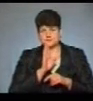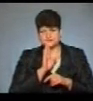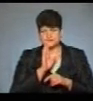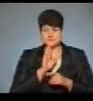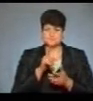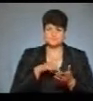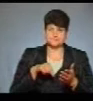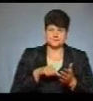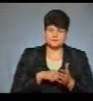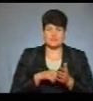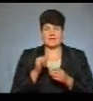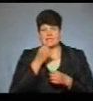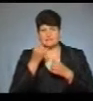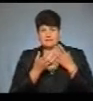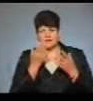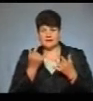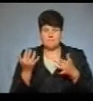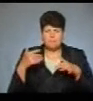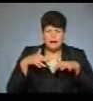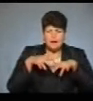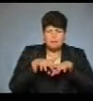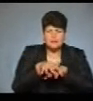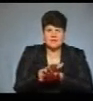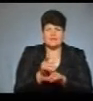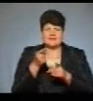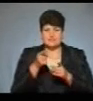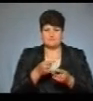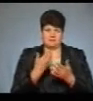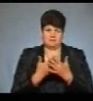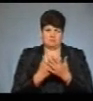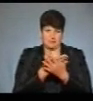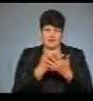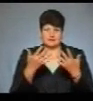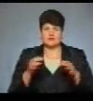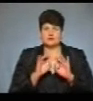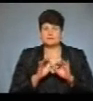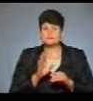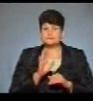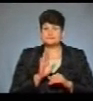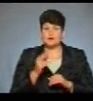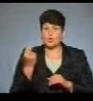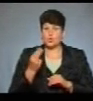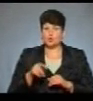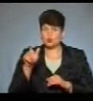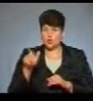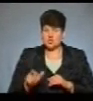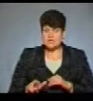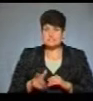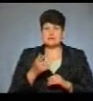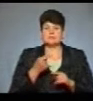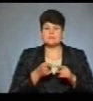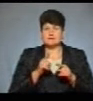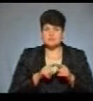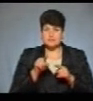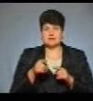тематику. Місто, жінка і квіти переплітаються в її образотворчих сюжетах, розповіла художниця. На урбаністичних полотнах –